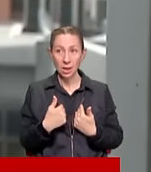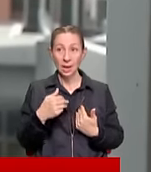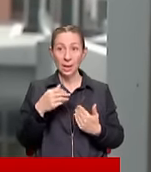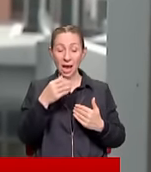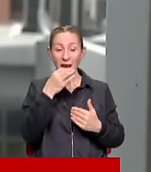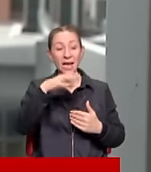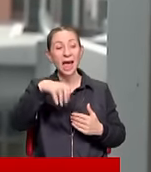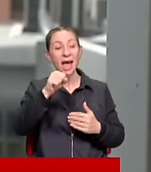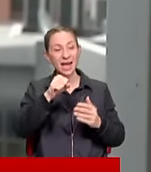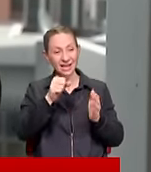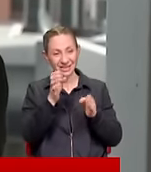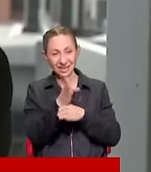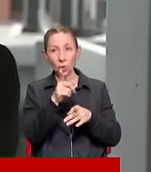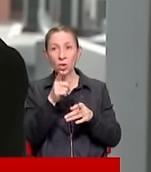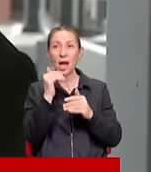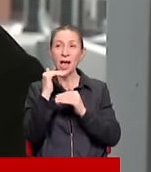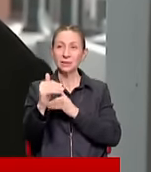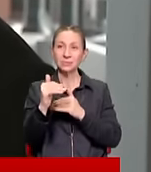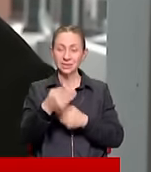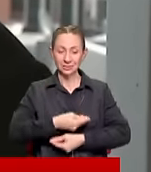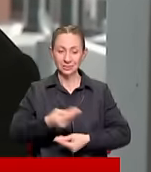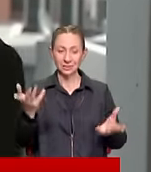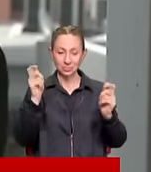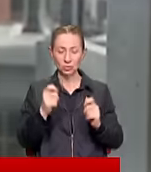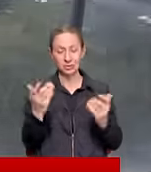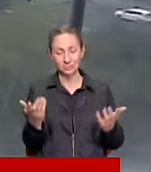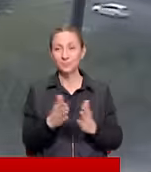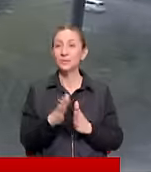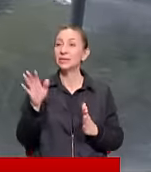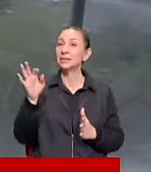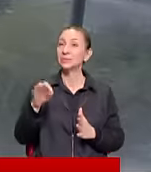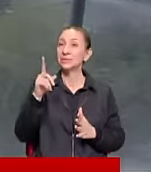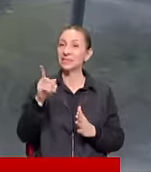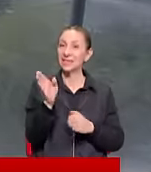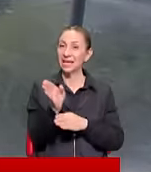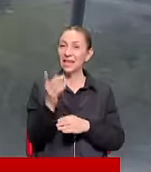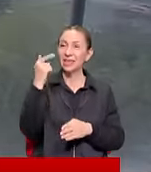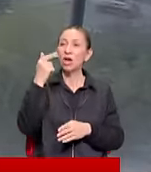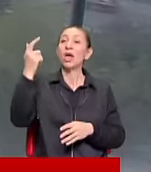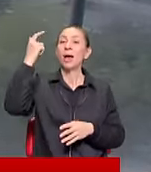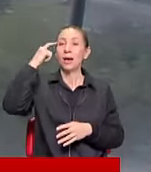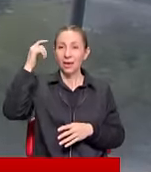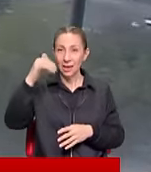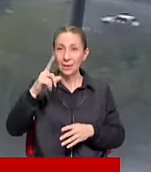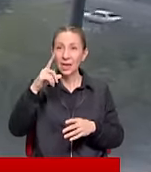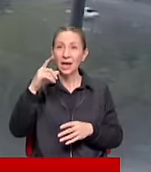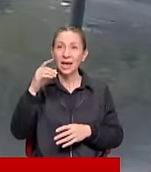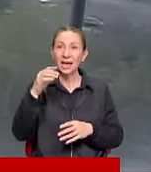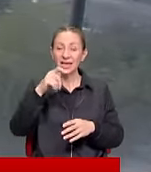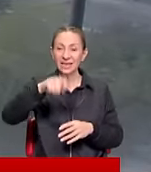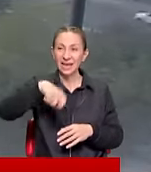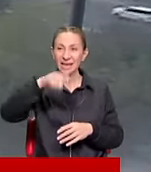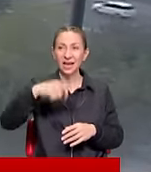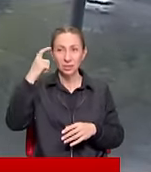Başkent kart gibi onunla bütün halkımıza sunum yapacağız efendim. Evet, şimdi siz kart deyince bir taraftan da aklımıza kredi